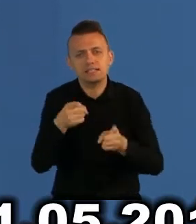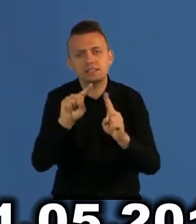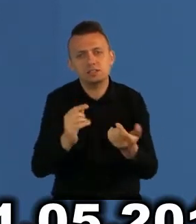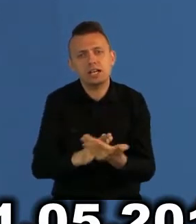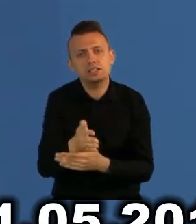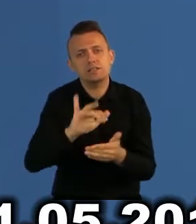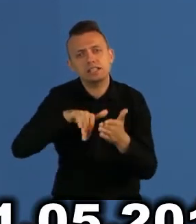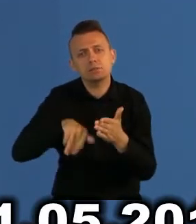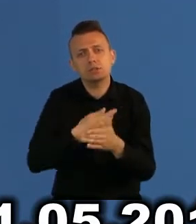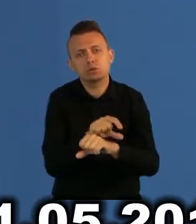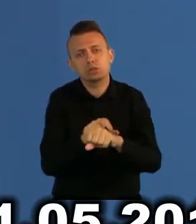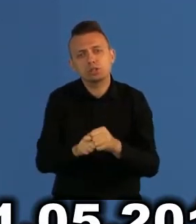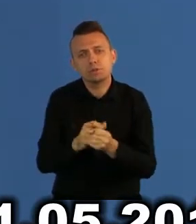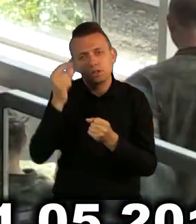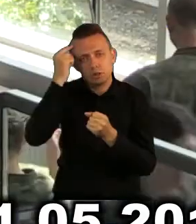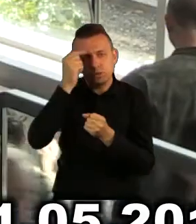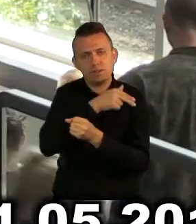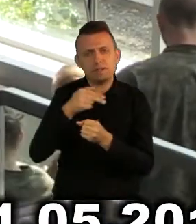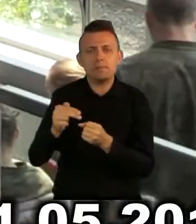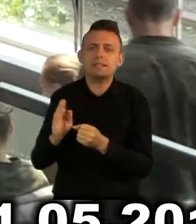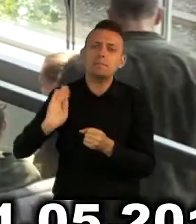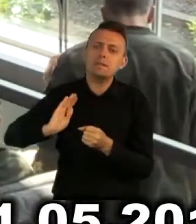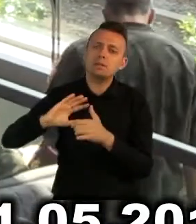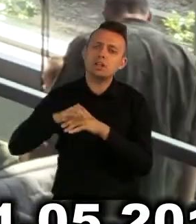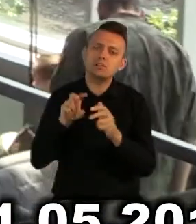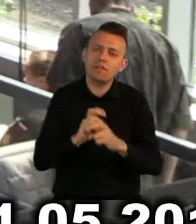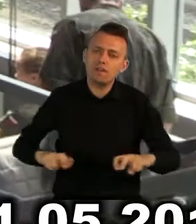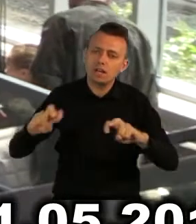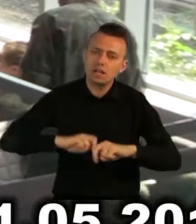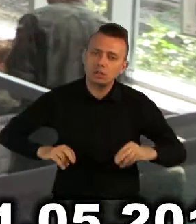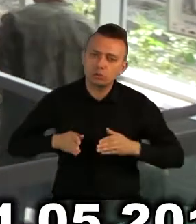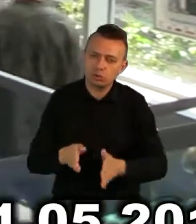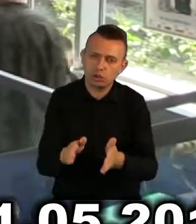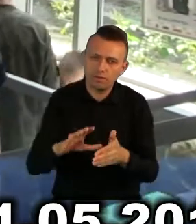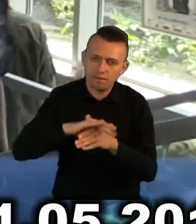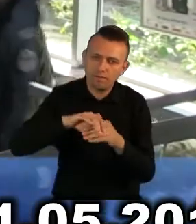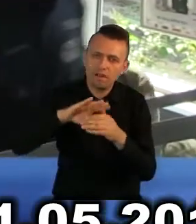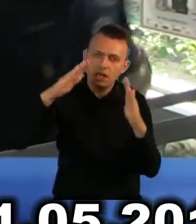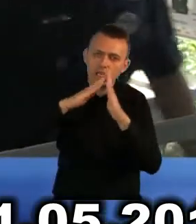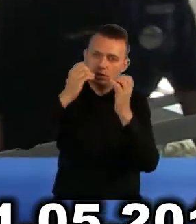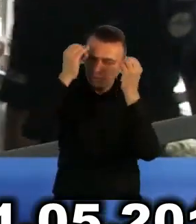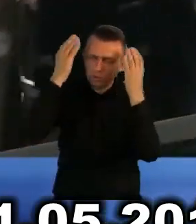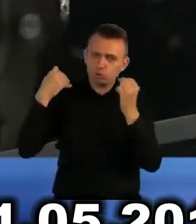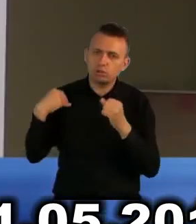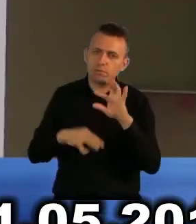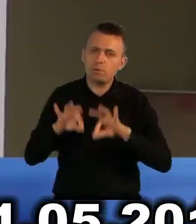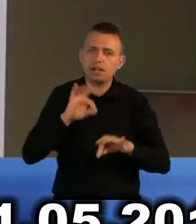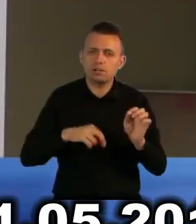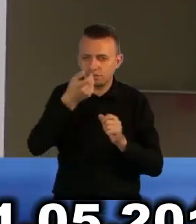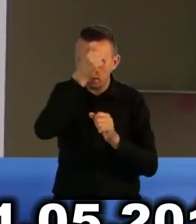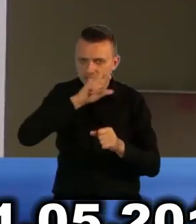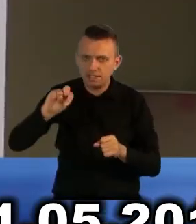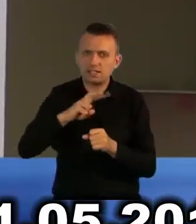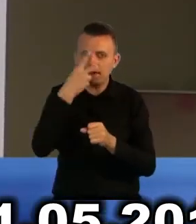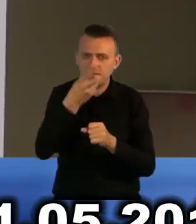tematem było bezpieczeństwo w ruchu drogowym. W sali widowiskowej Kutnowskiego Domu Kultury w Kutnie odbyła się konferencja pod nazwą Forum Idei